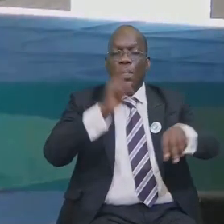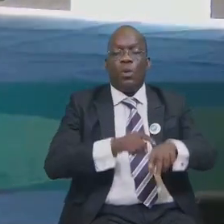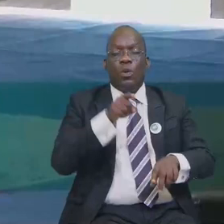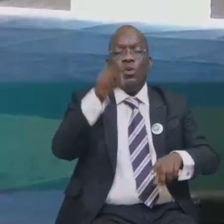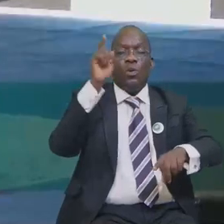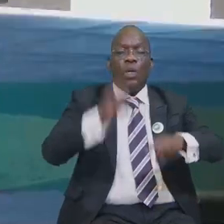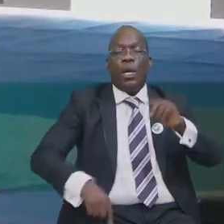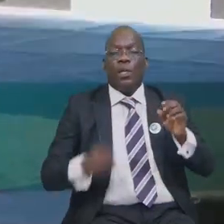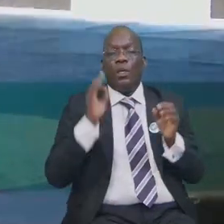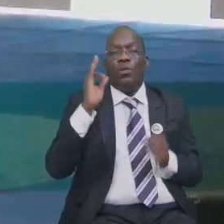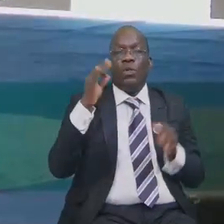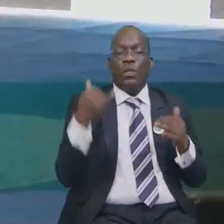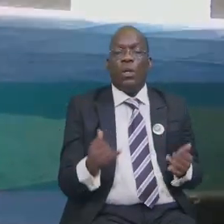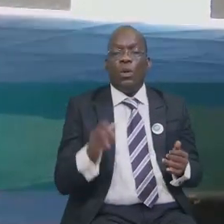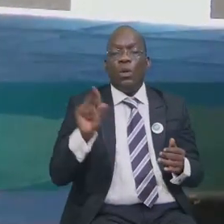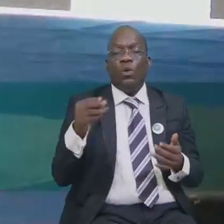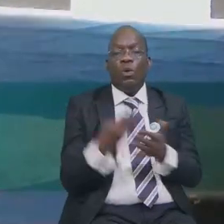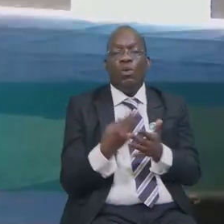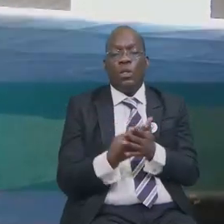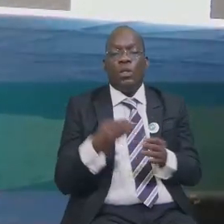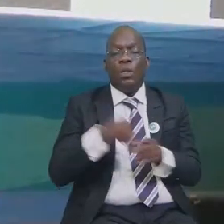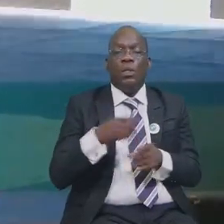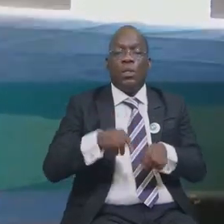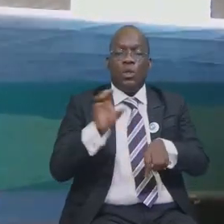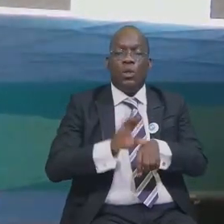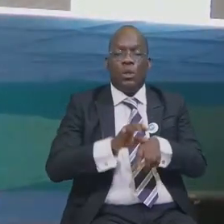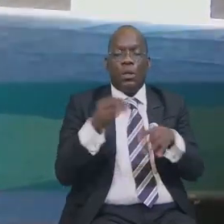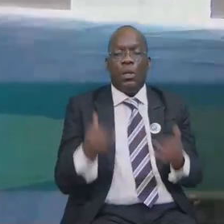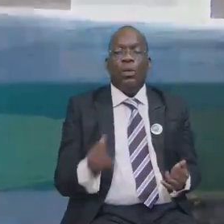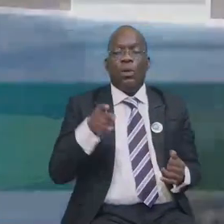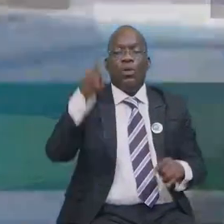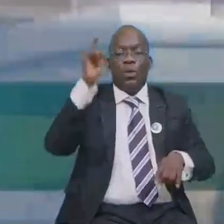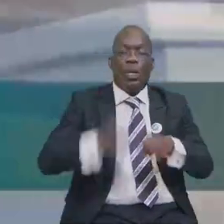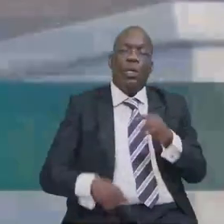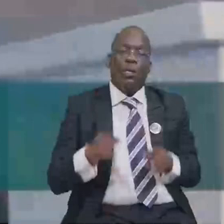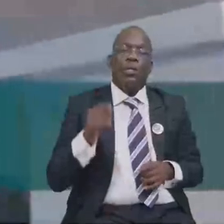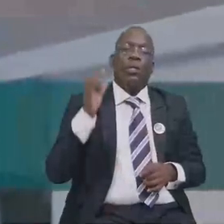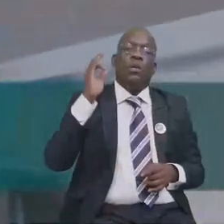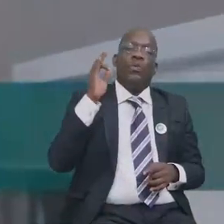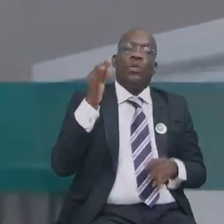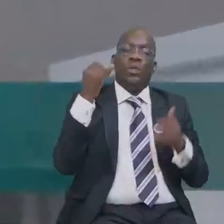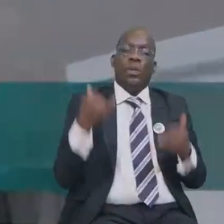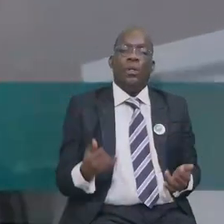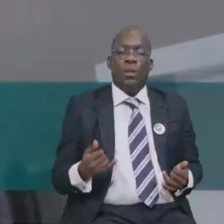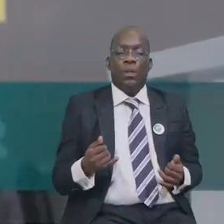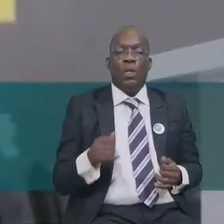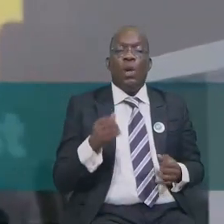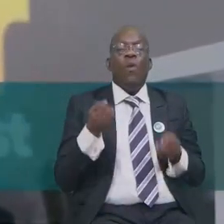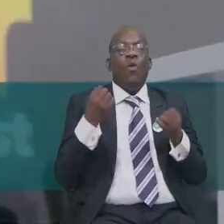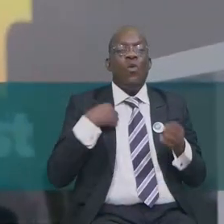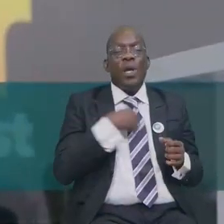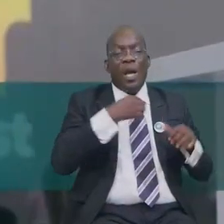a pas d'argent dans l'église maintenant, vous ne pouvez pas évangéliser maintenant. Nous avons plusieurs personnes qui ont des problèmes au sein de